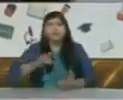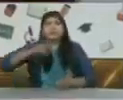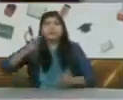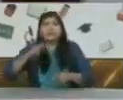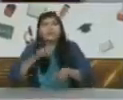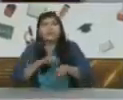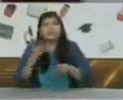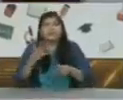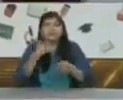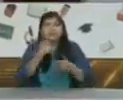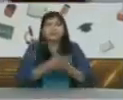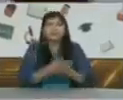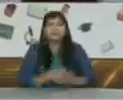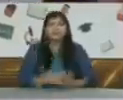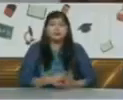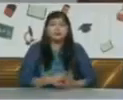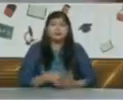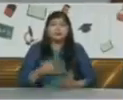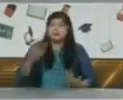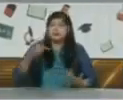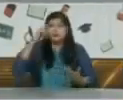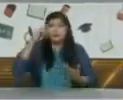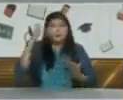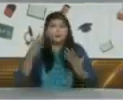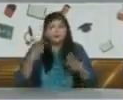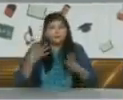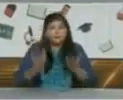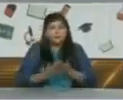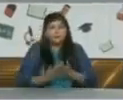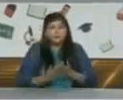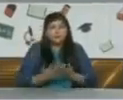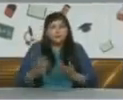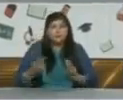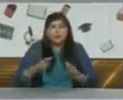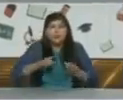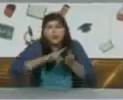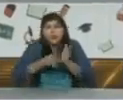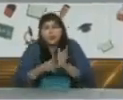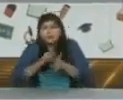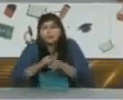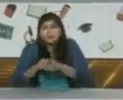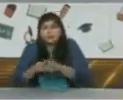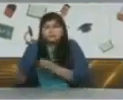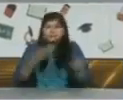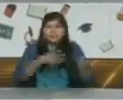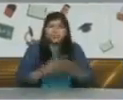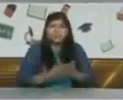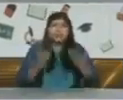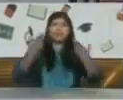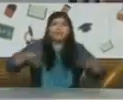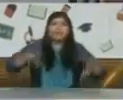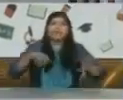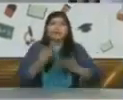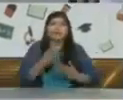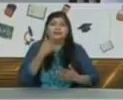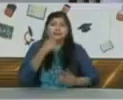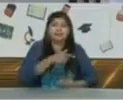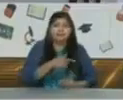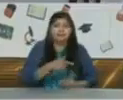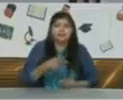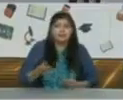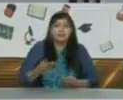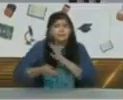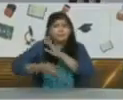वो जिसका पता आपको लास्ट मोमेंट में चलता है। अगर